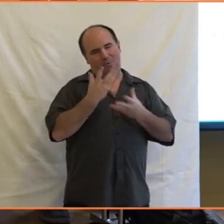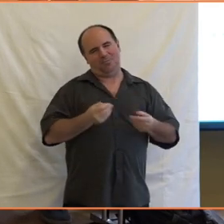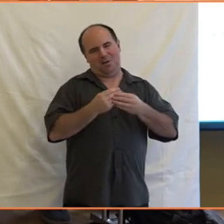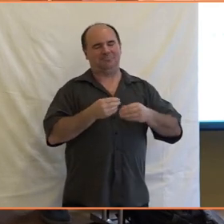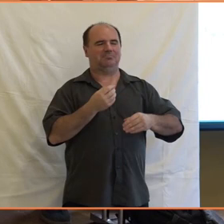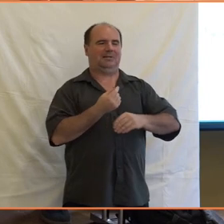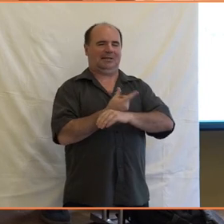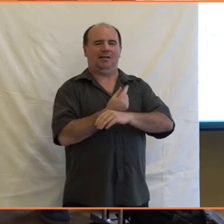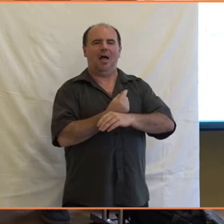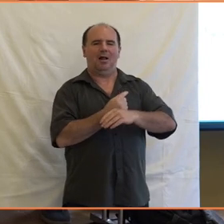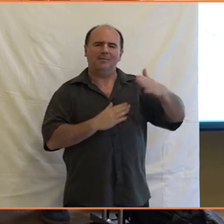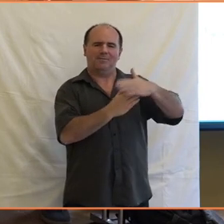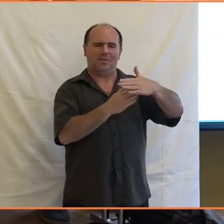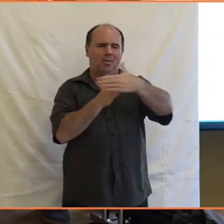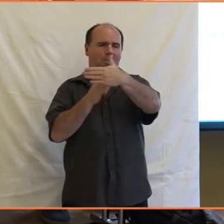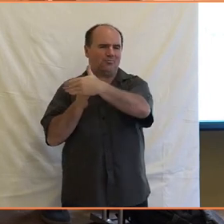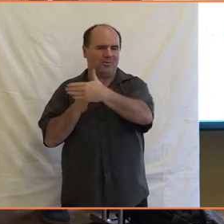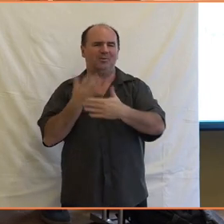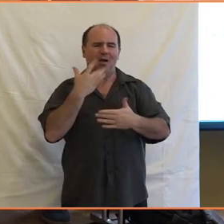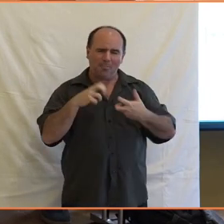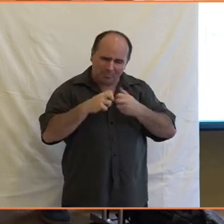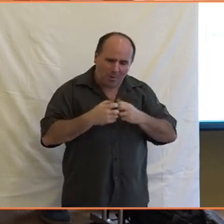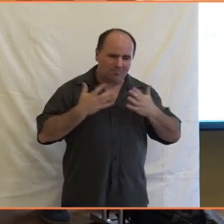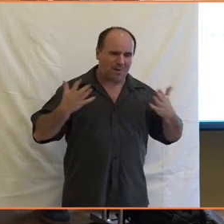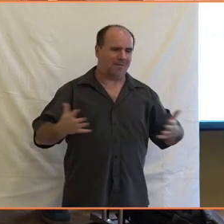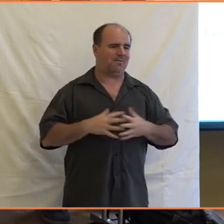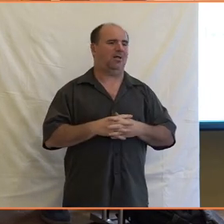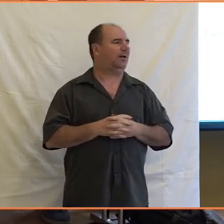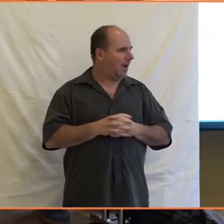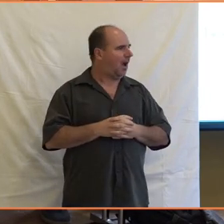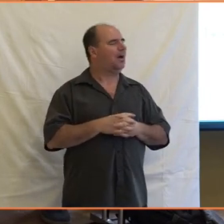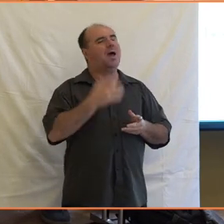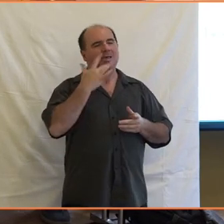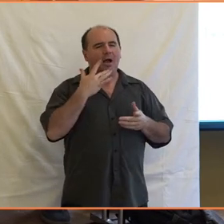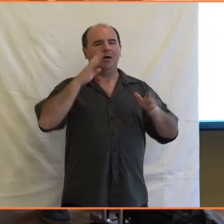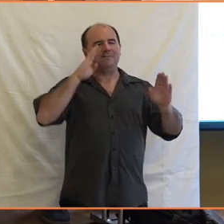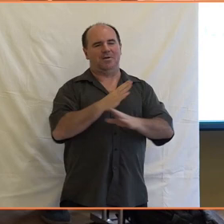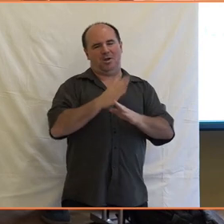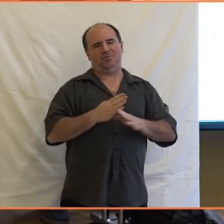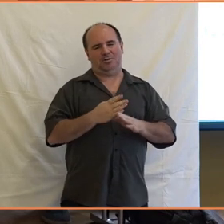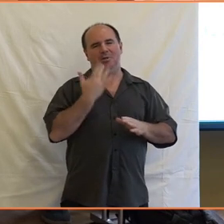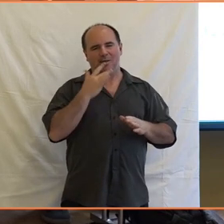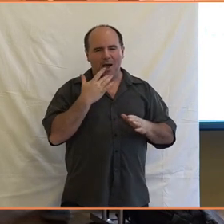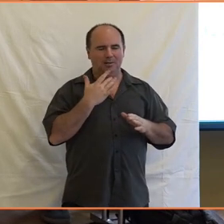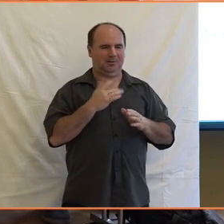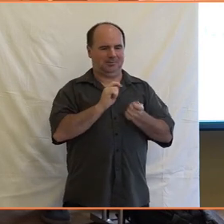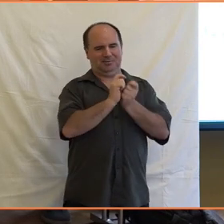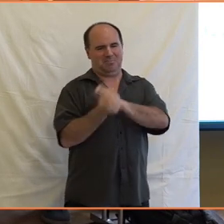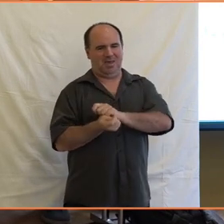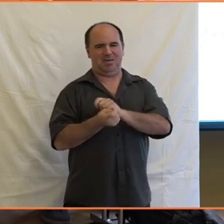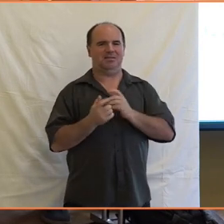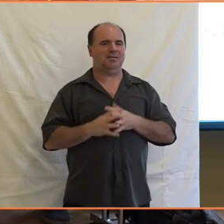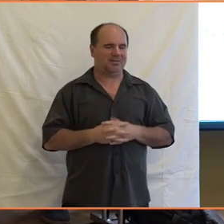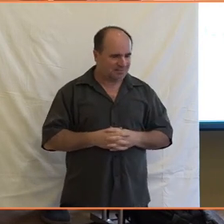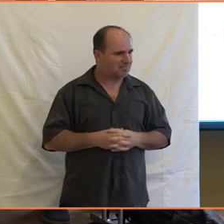který bychom ideálně nějak chtěli vyřešit. Přesto doufám a věřím, že i tak ta debata bude podnětná. Ptát se můžete zase, ať už